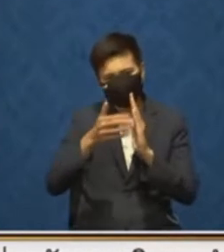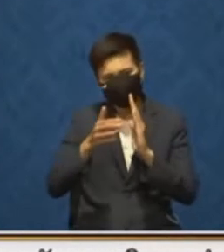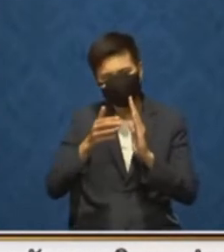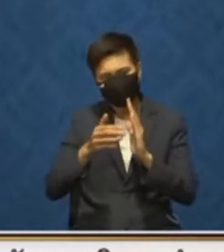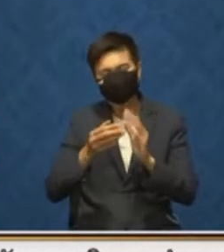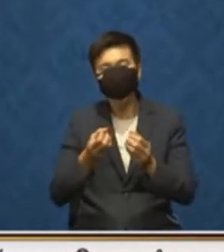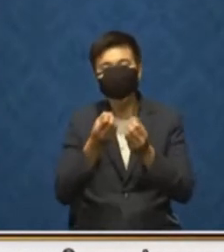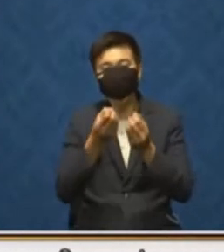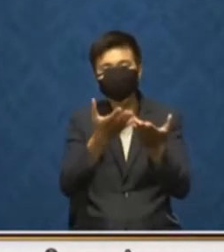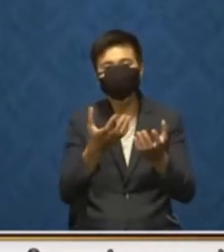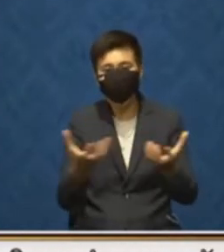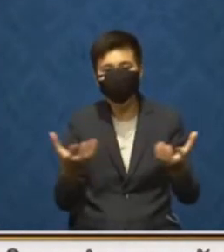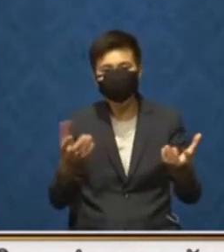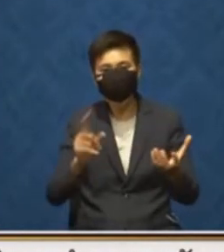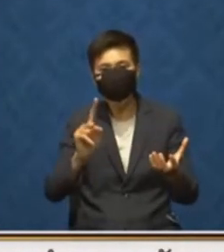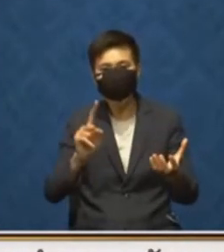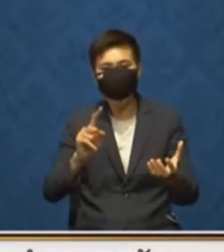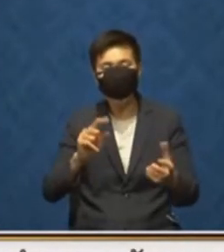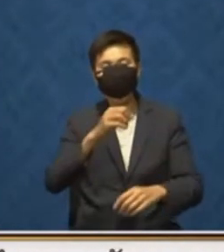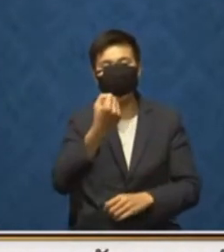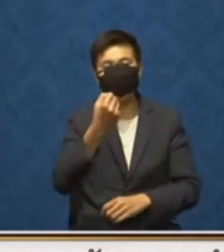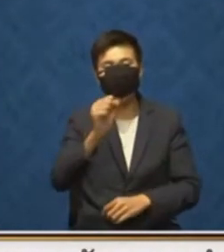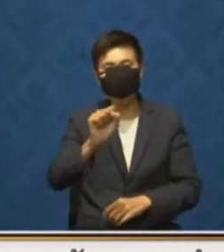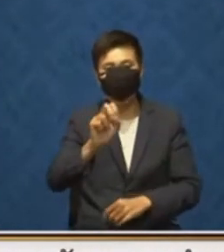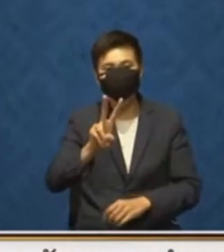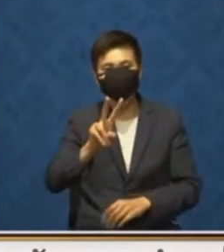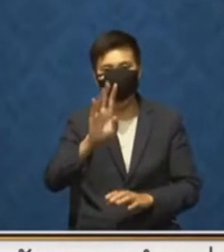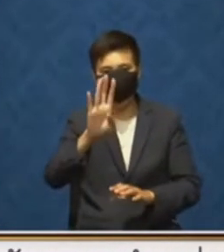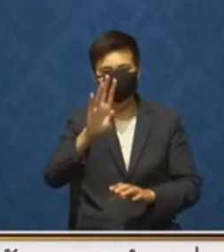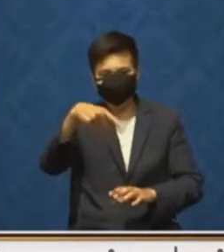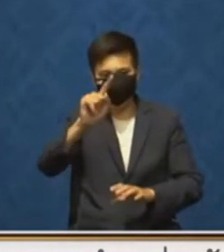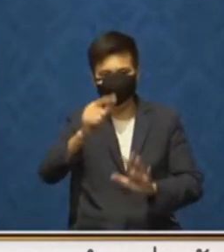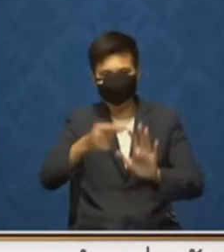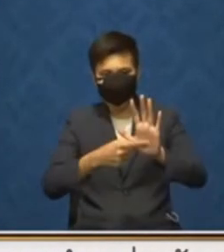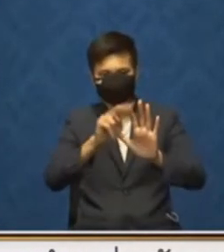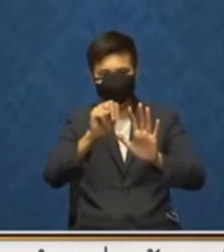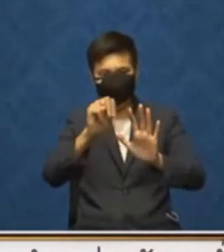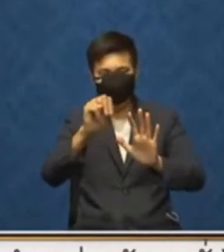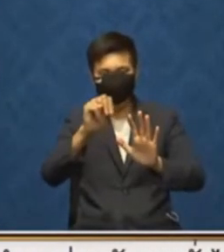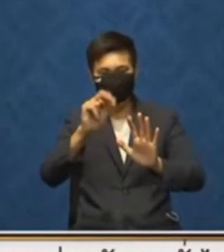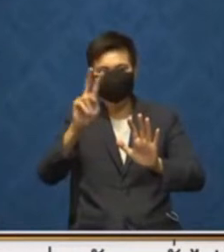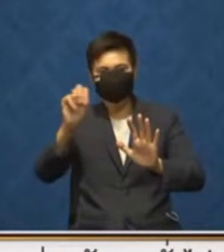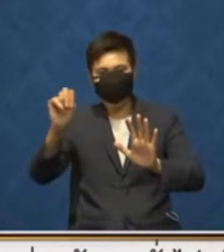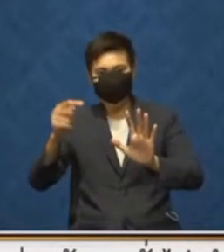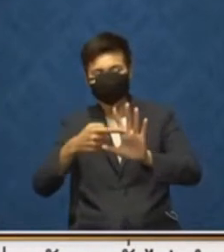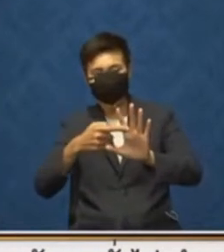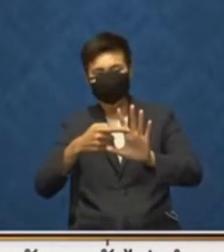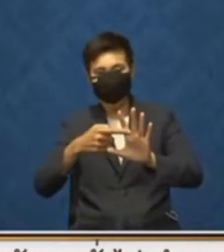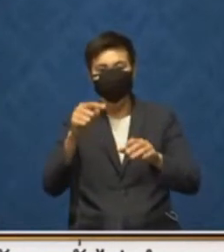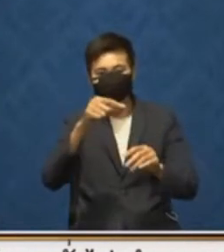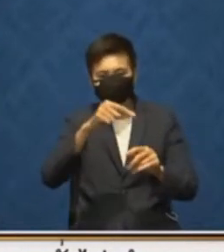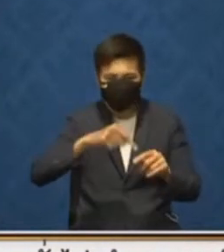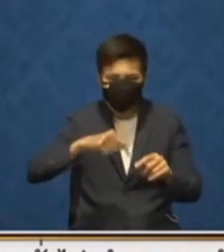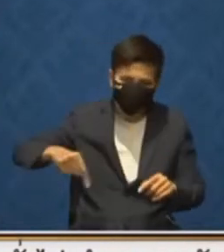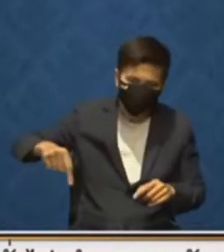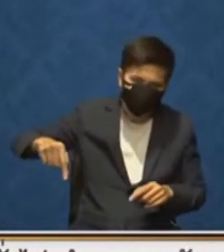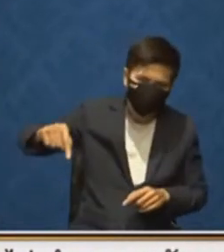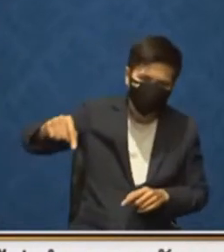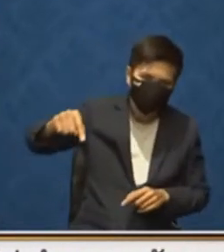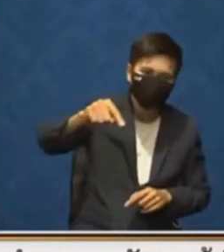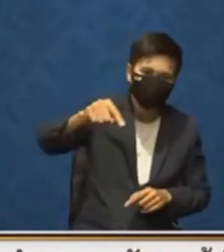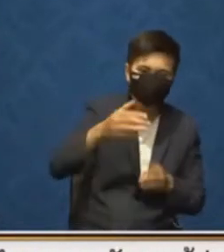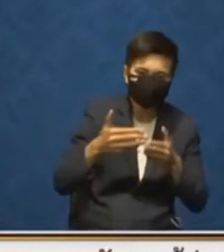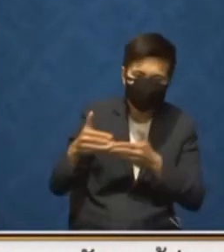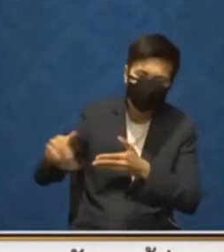สิบสองปันนาก็ต้องเอามาลงแหลมฉบังแล้วก็ออมเรือขึ้นไปกว่าจะไปถึงประเทศจีนสินค้าก็เสียหมด